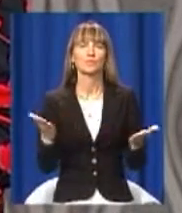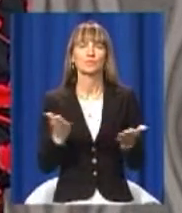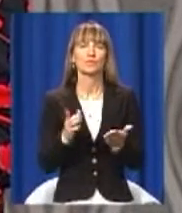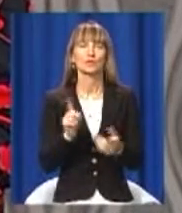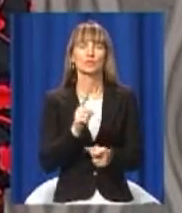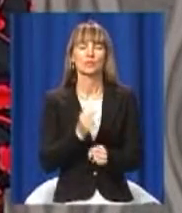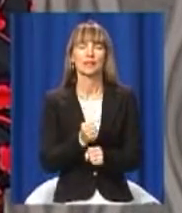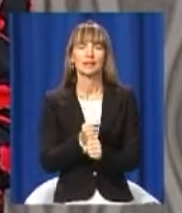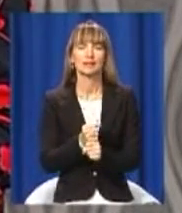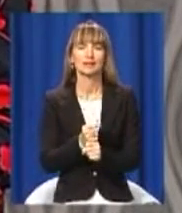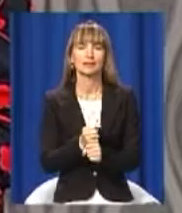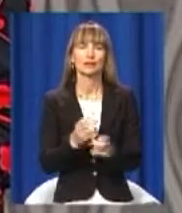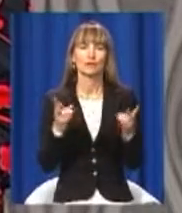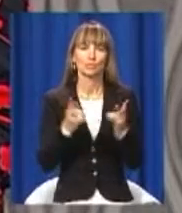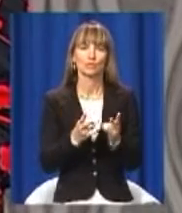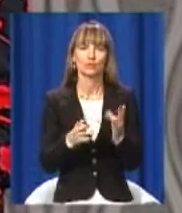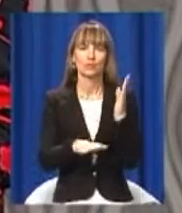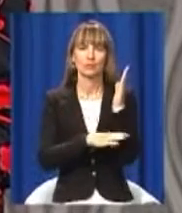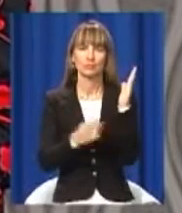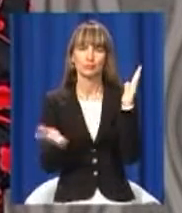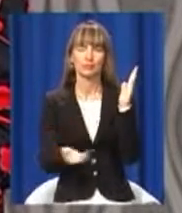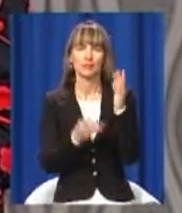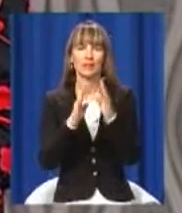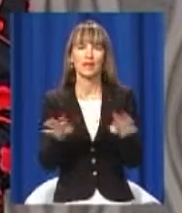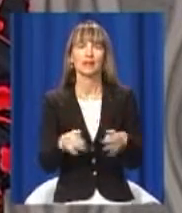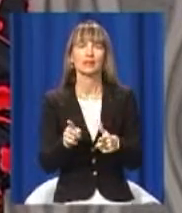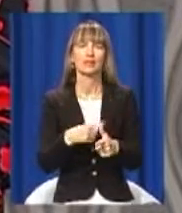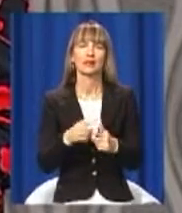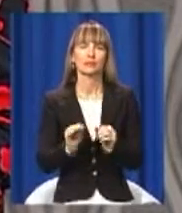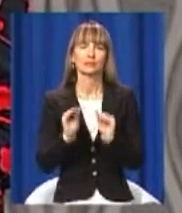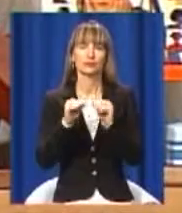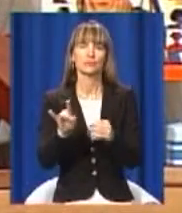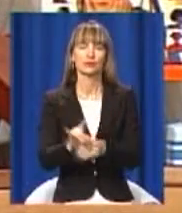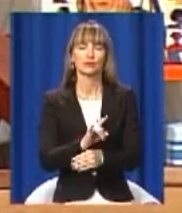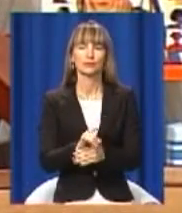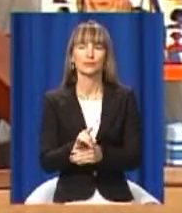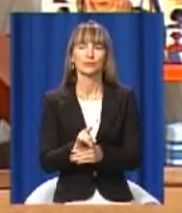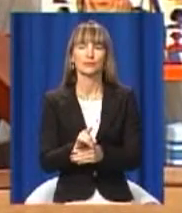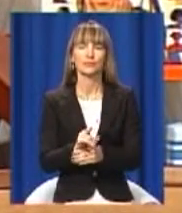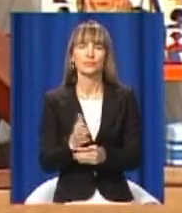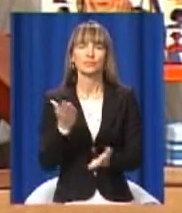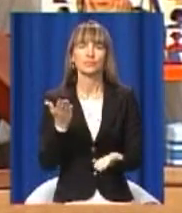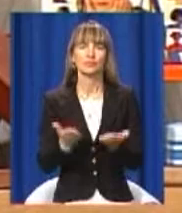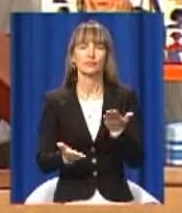цієї ситуації? Чи слід рубати ялинки, чи встановлювати штучні? Якщо